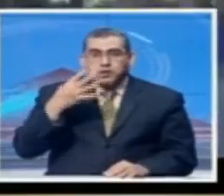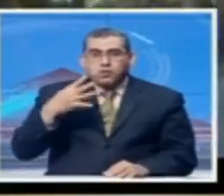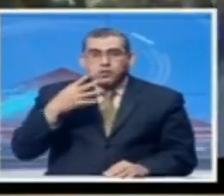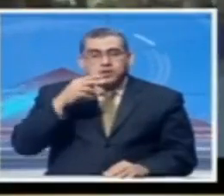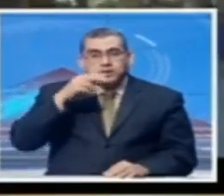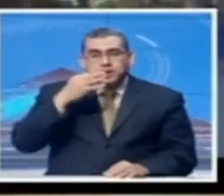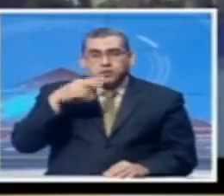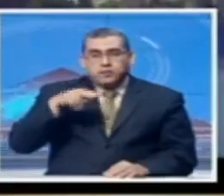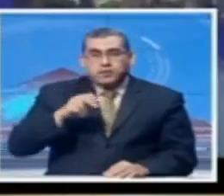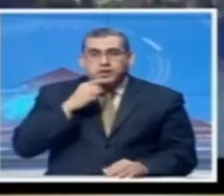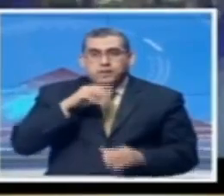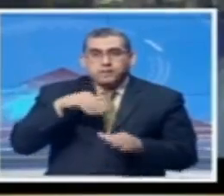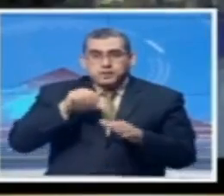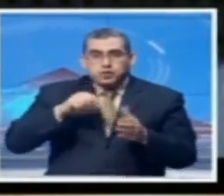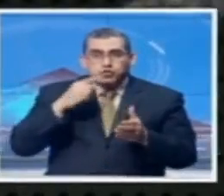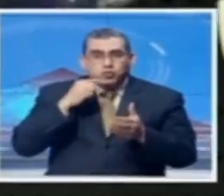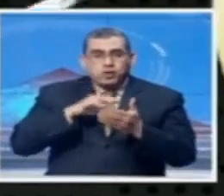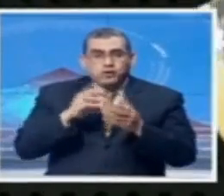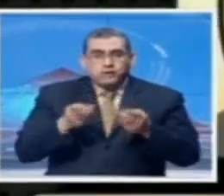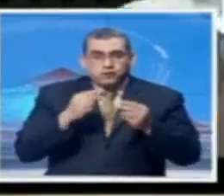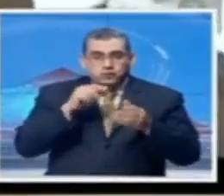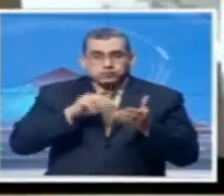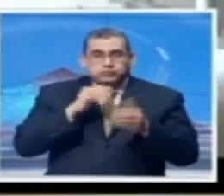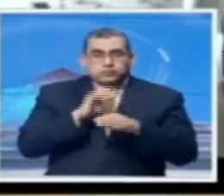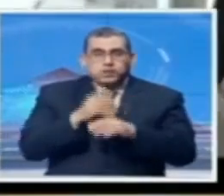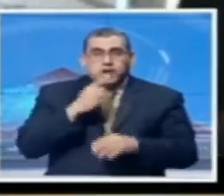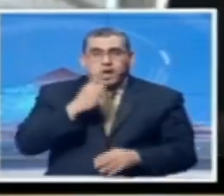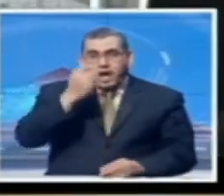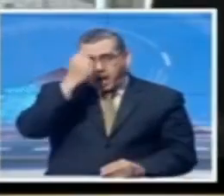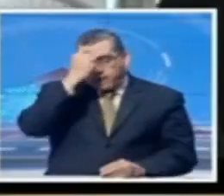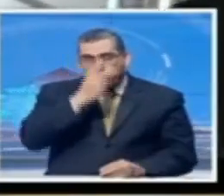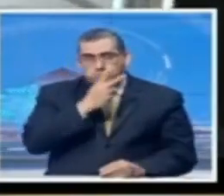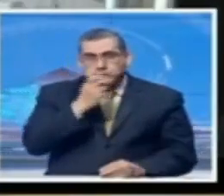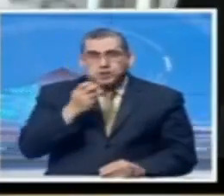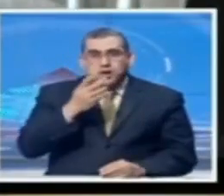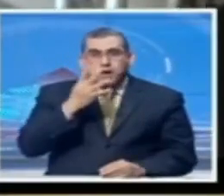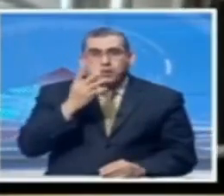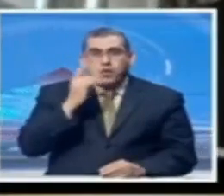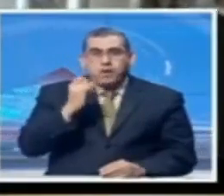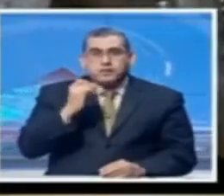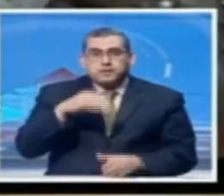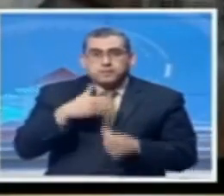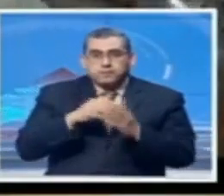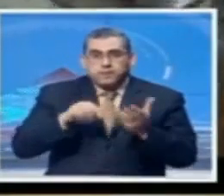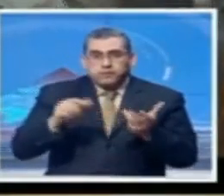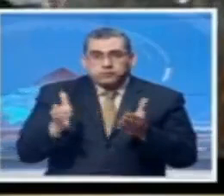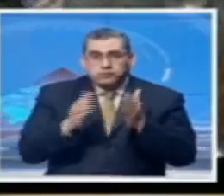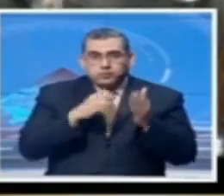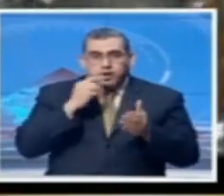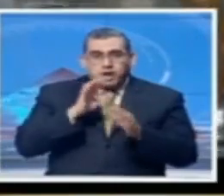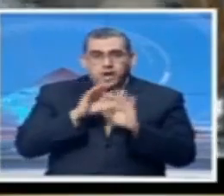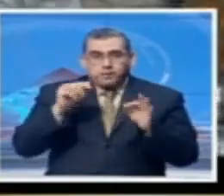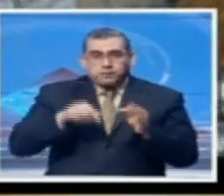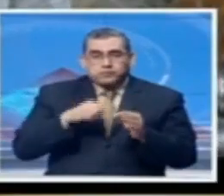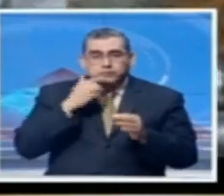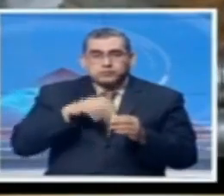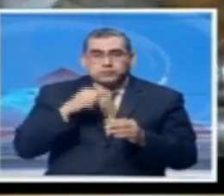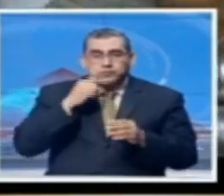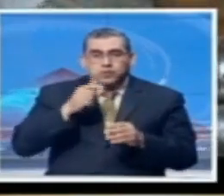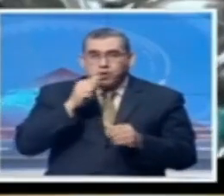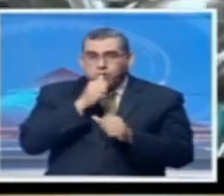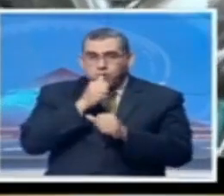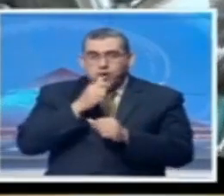7683 قضية تموينية متنوعة، وضبط 1254 قضية في مجال منع تداول